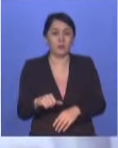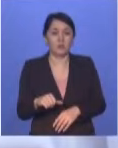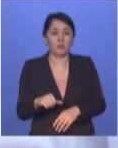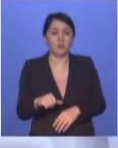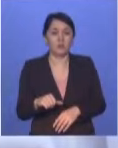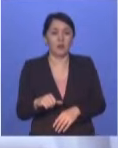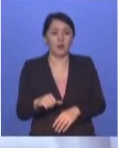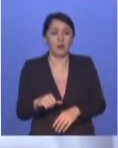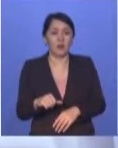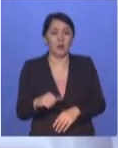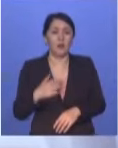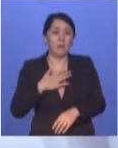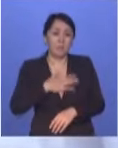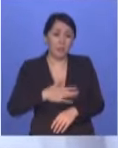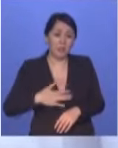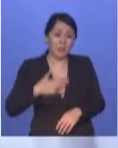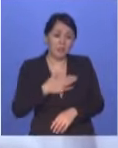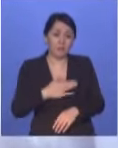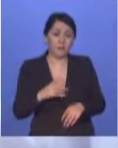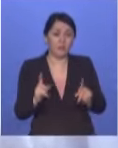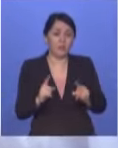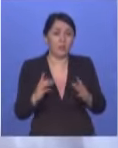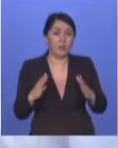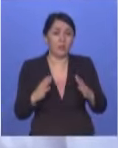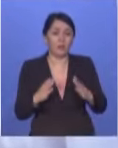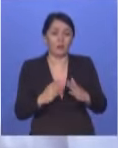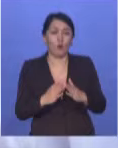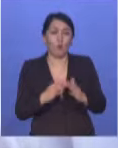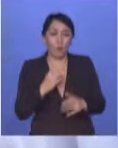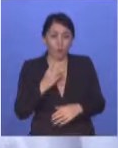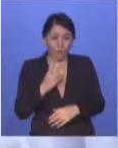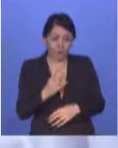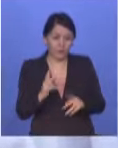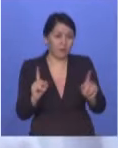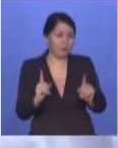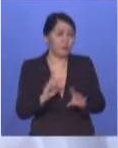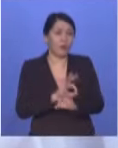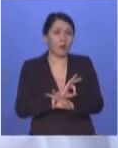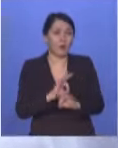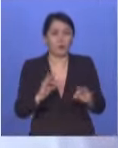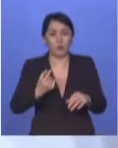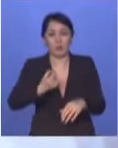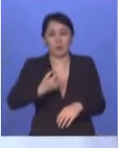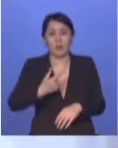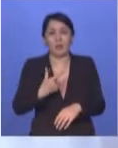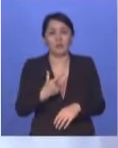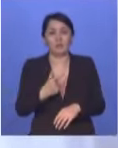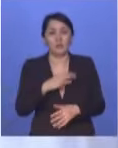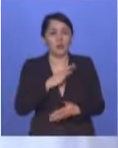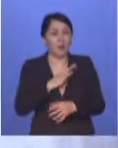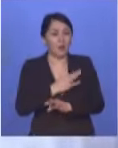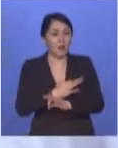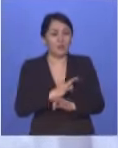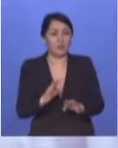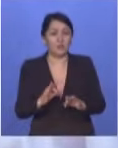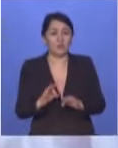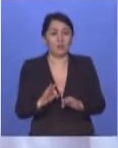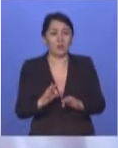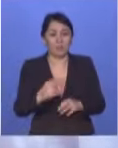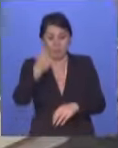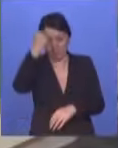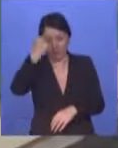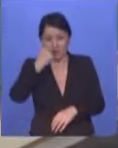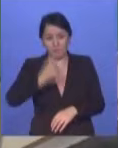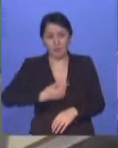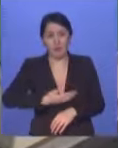нервах. Ну, в дом зашли, все хорошо, все понравилось, все прямо отлично, молодцы, спасибо